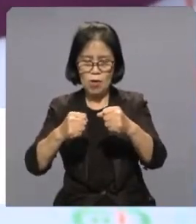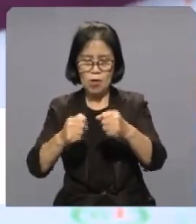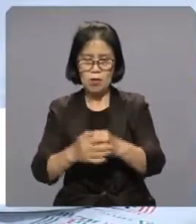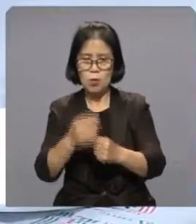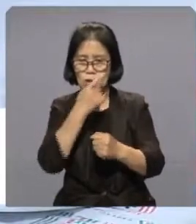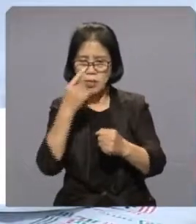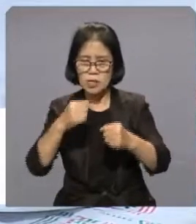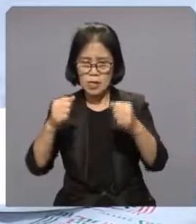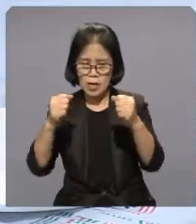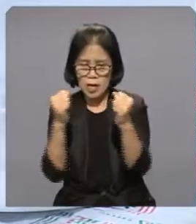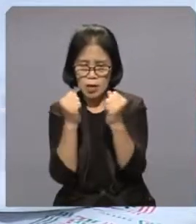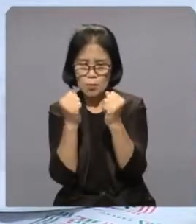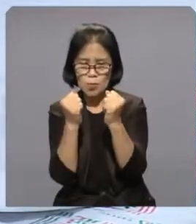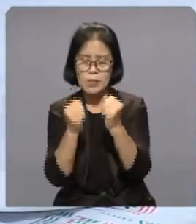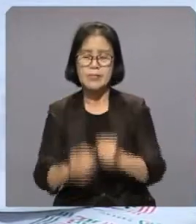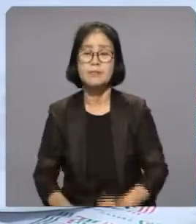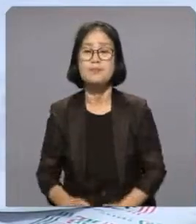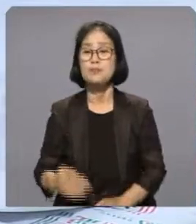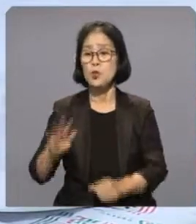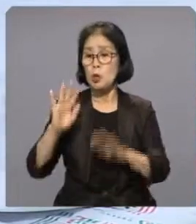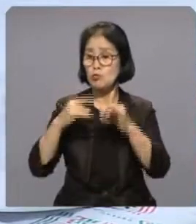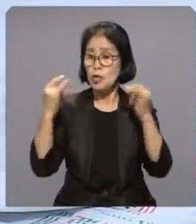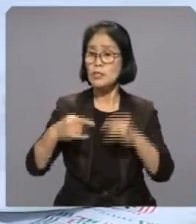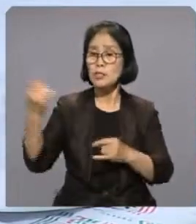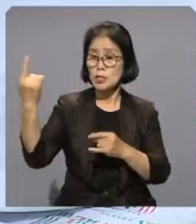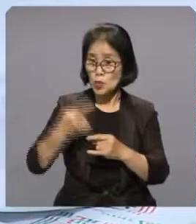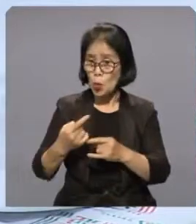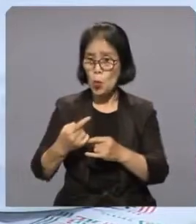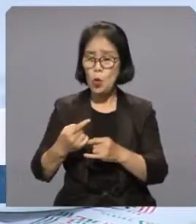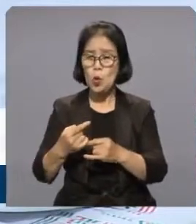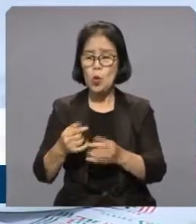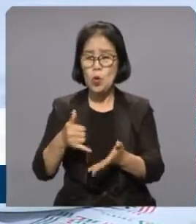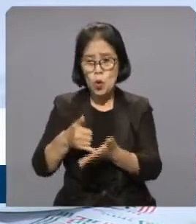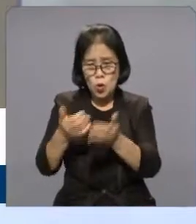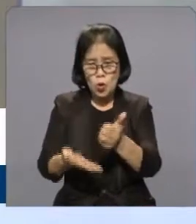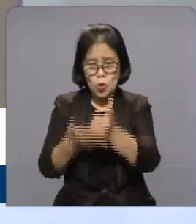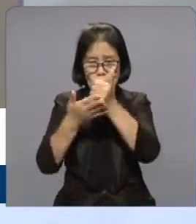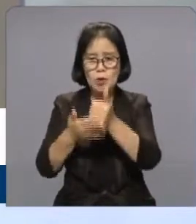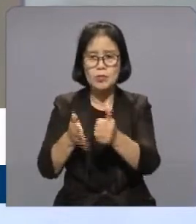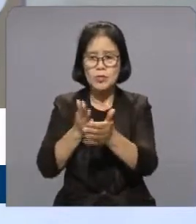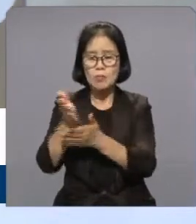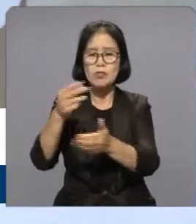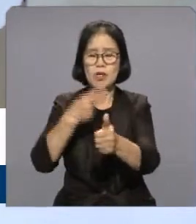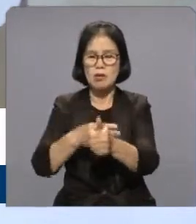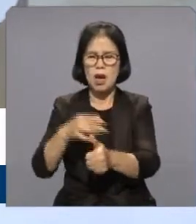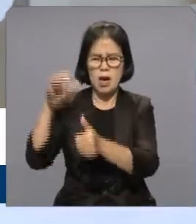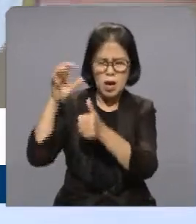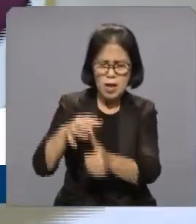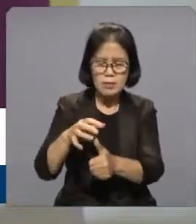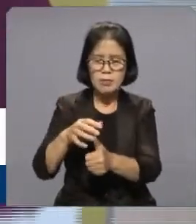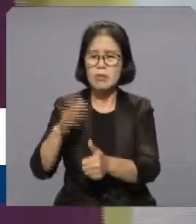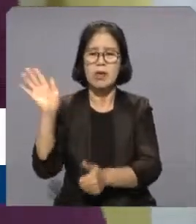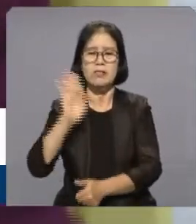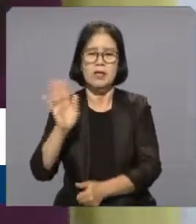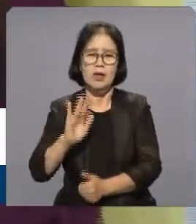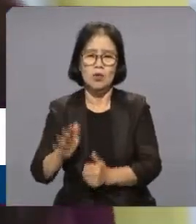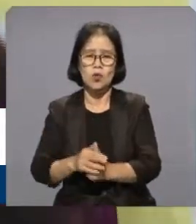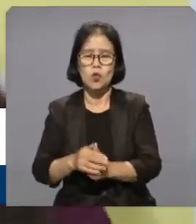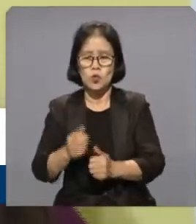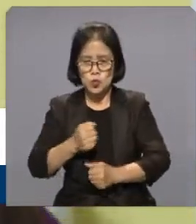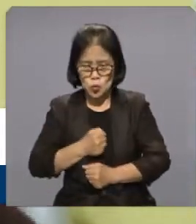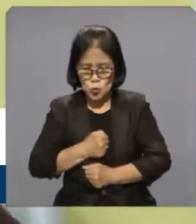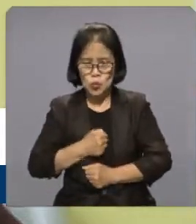Without 최근 프랑스에서 온 휴머니투드 전문 강사입니다. 강압적으로 제압하지 않고